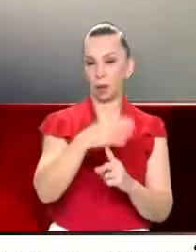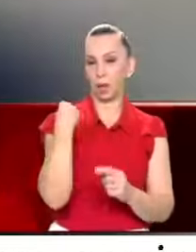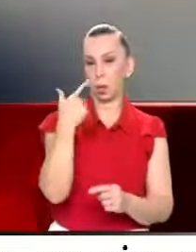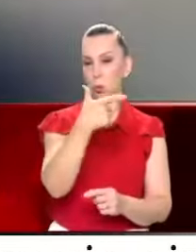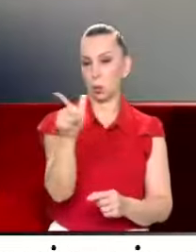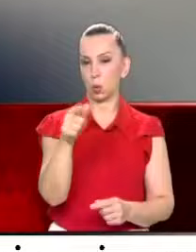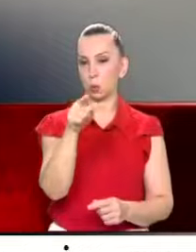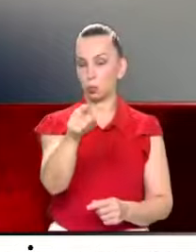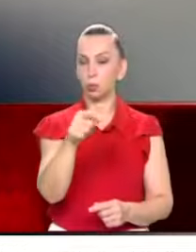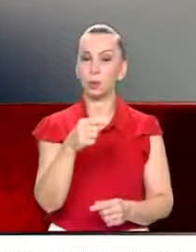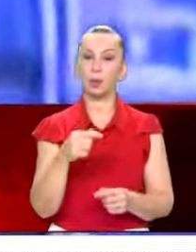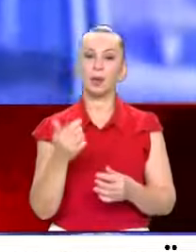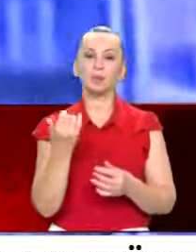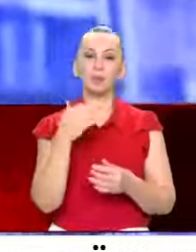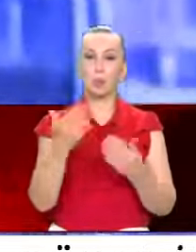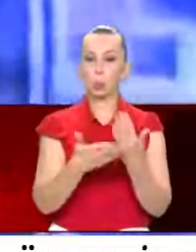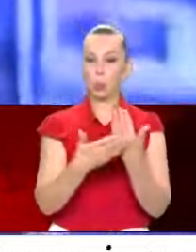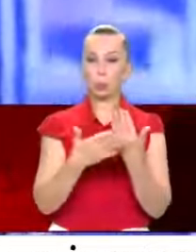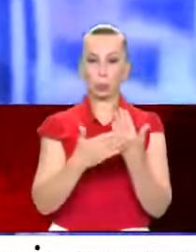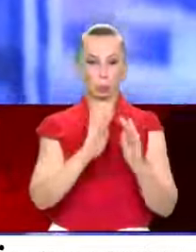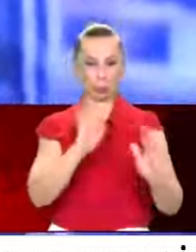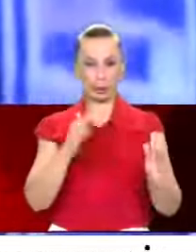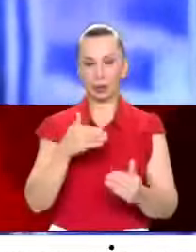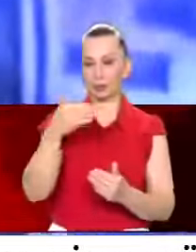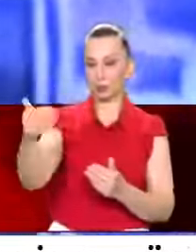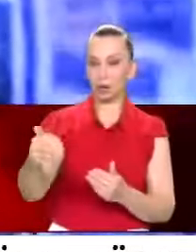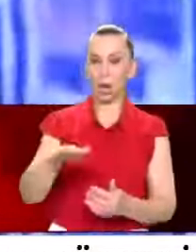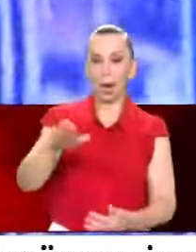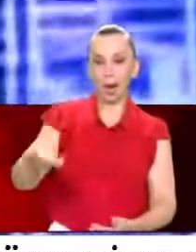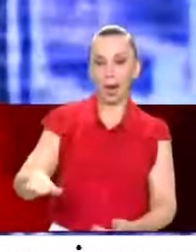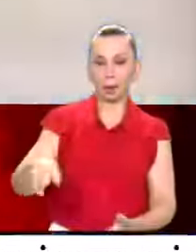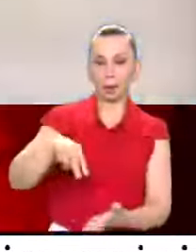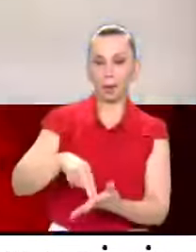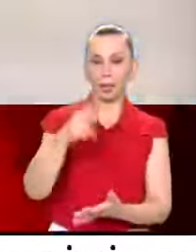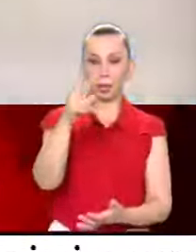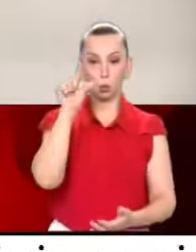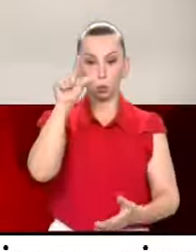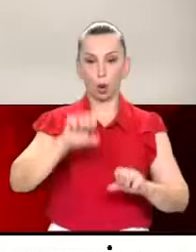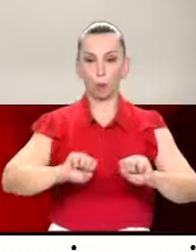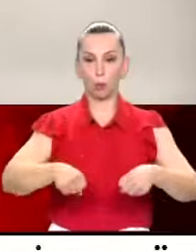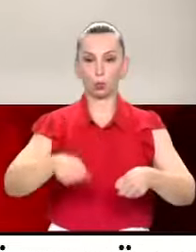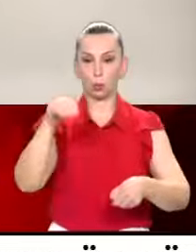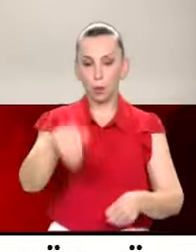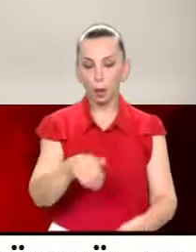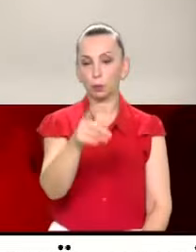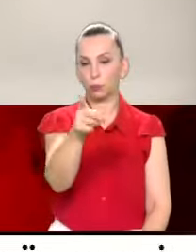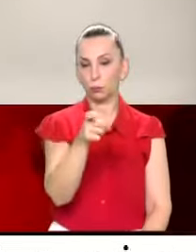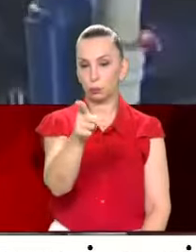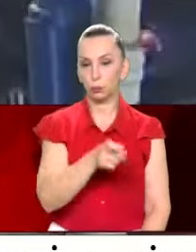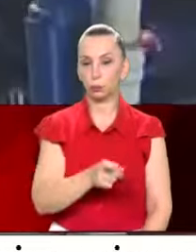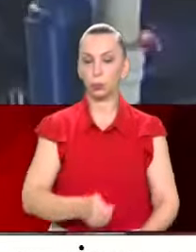yanındaki davetlilerle birlikte düğün çıkışı kaldırımdaydı. O sırada iki şüpheli motosikletle geldi ve kurşun yağmuru